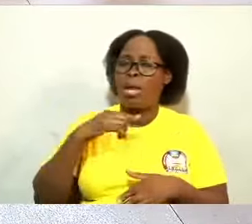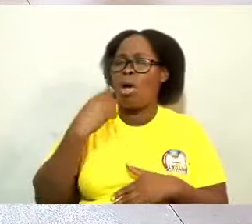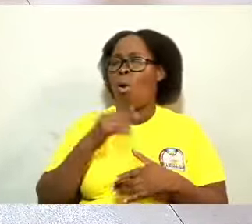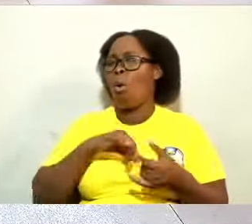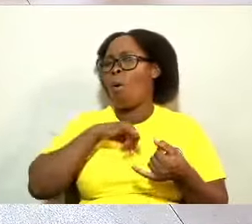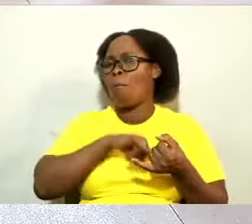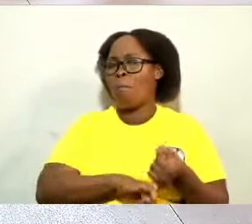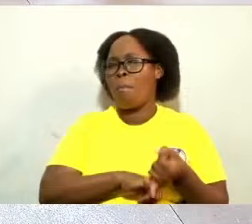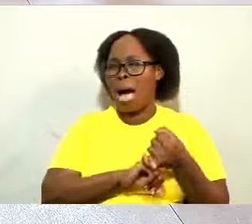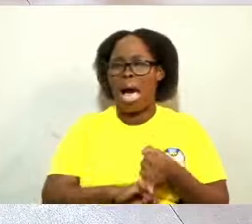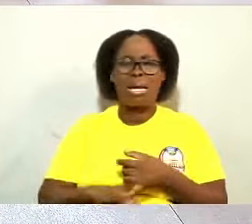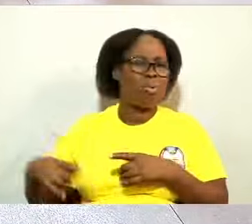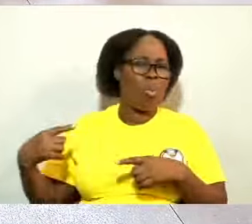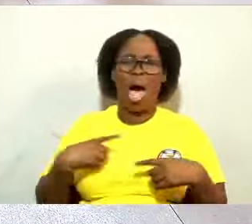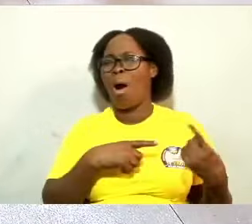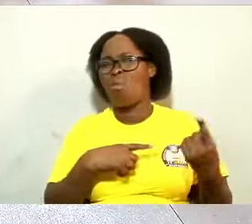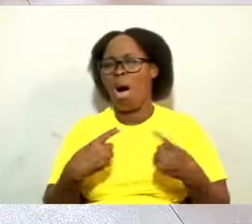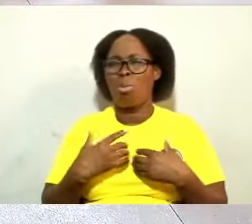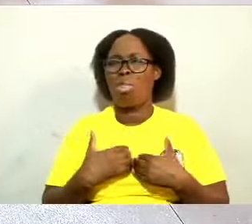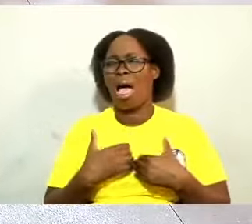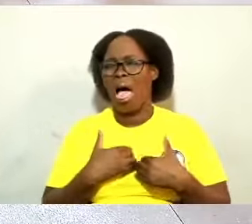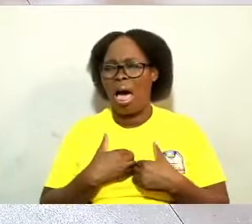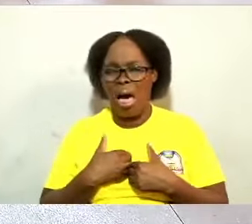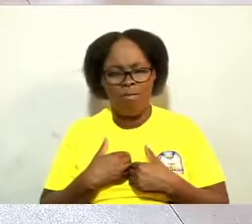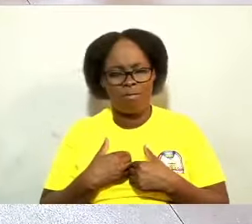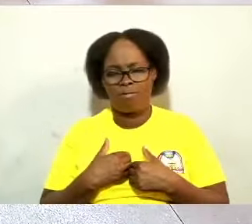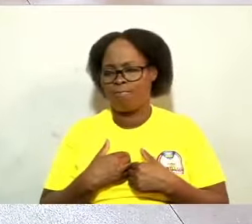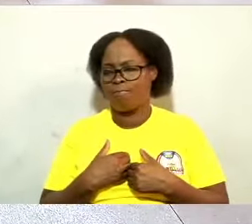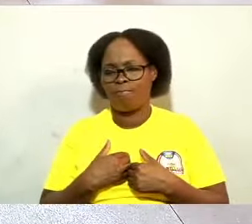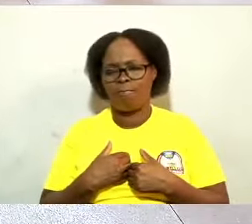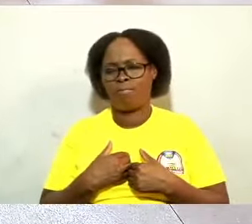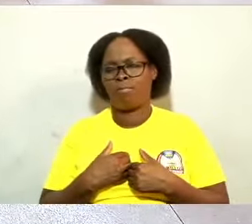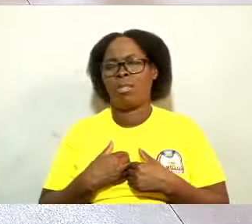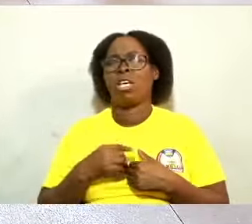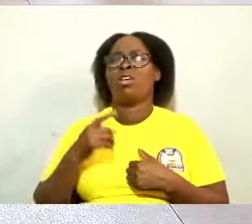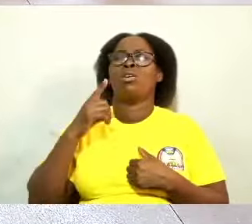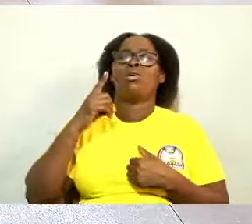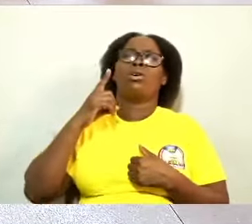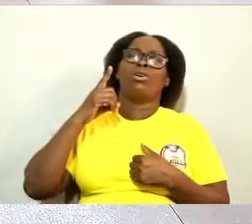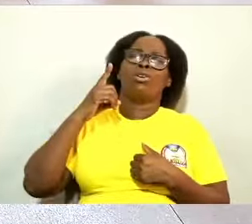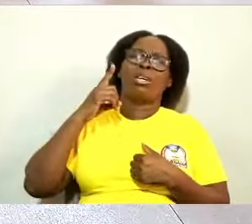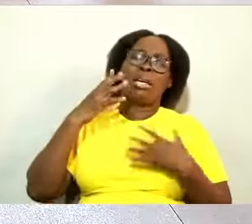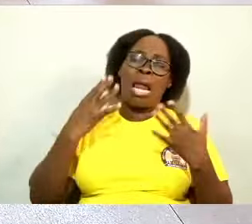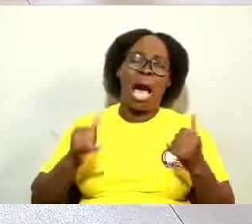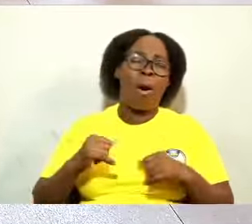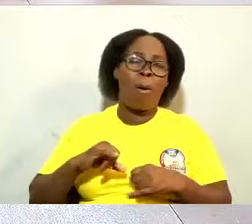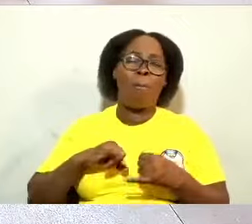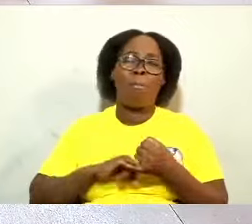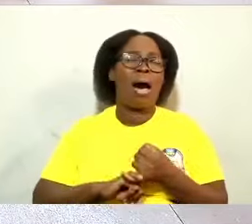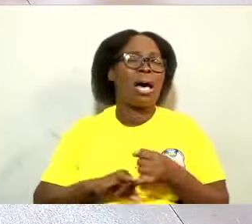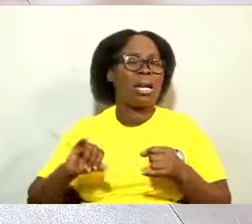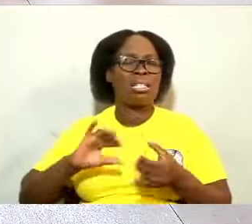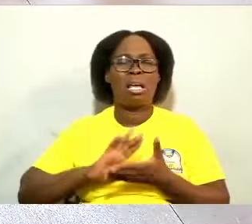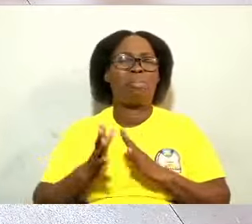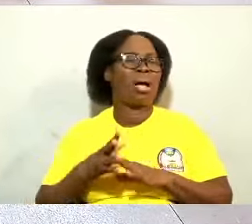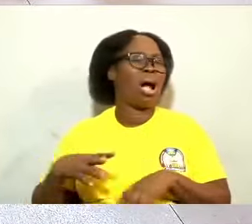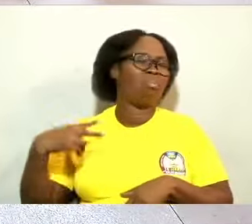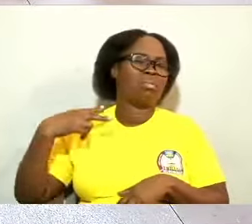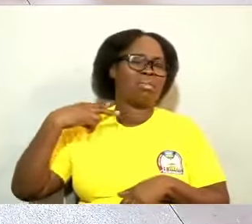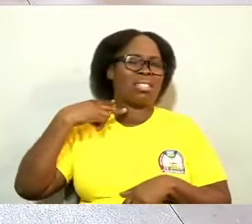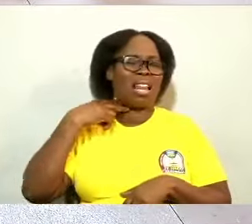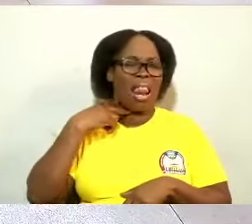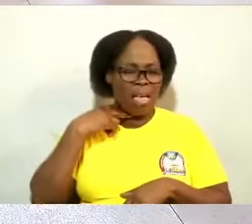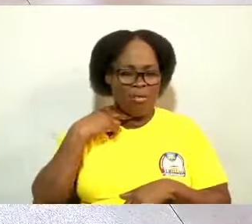ndoa ndio mgogoro, ni pingu badala ya kuwa furaha, imekuwa pingu, wamekuwa mateka,